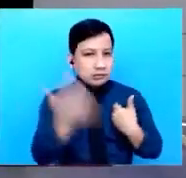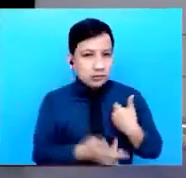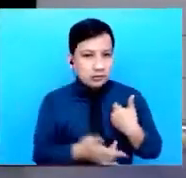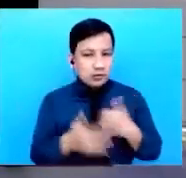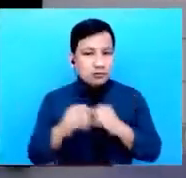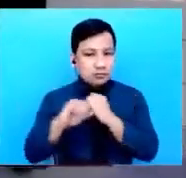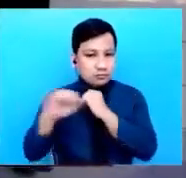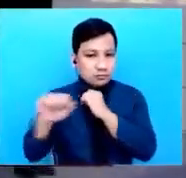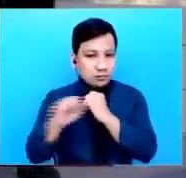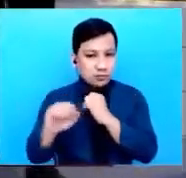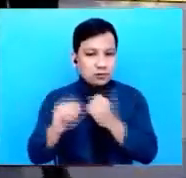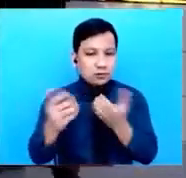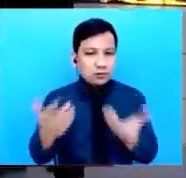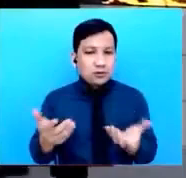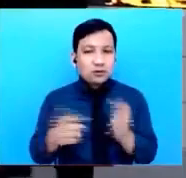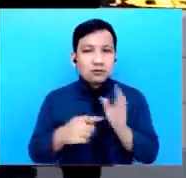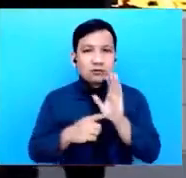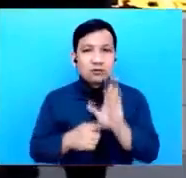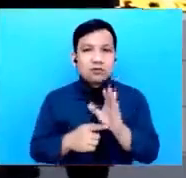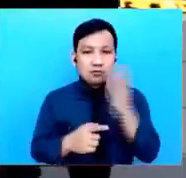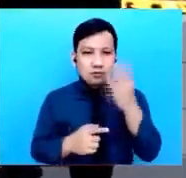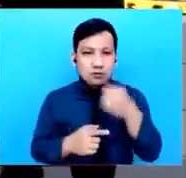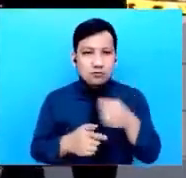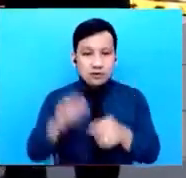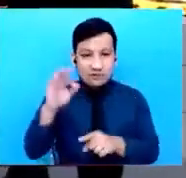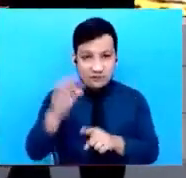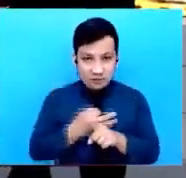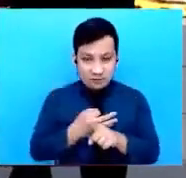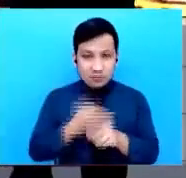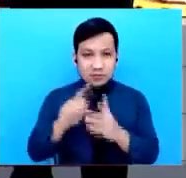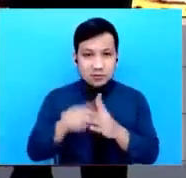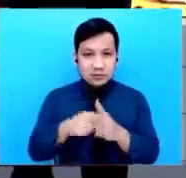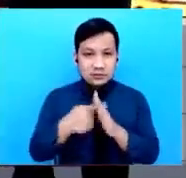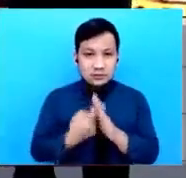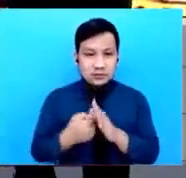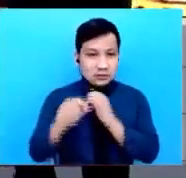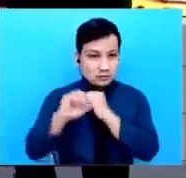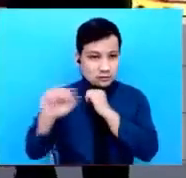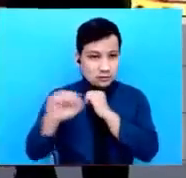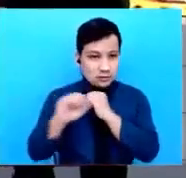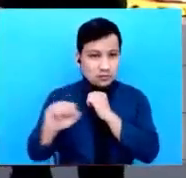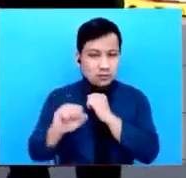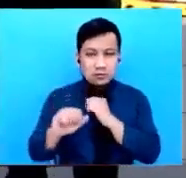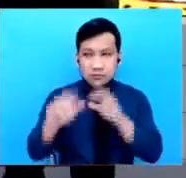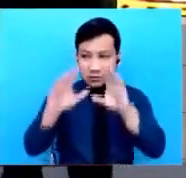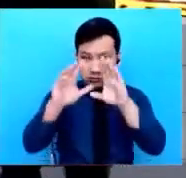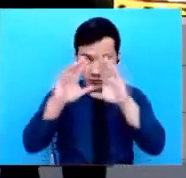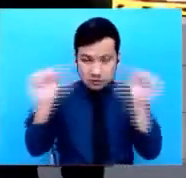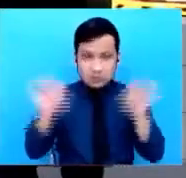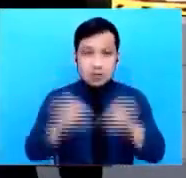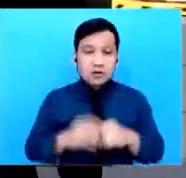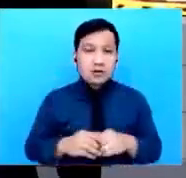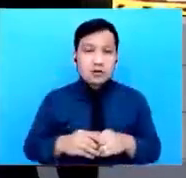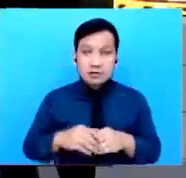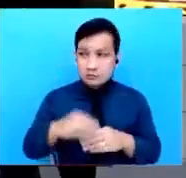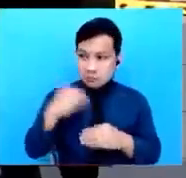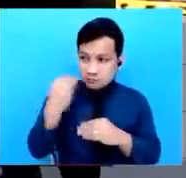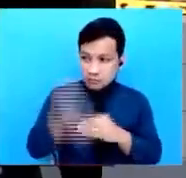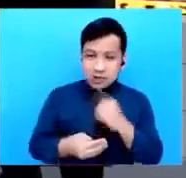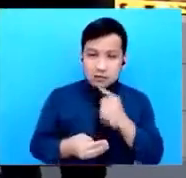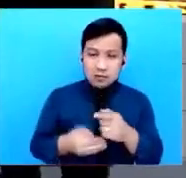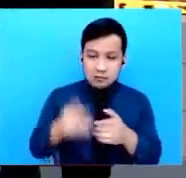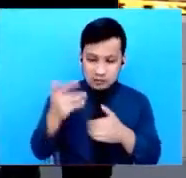mga kandidato. Sa Pebrero pa po ang simula ng kampanya sa pagkapangulo at sa Marso naman para sa mga lokal